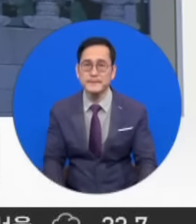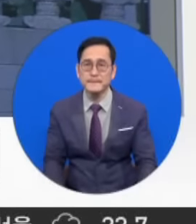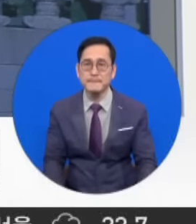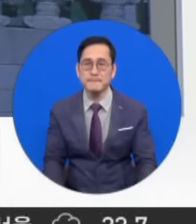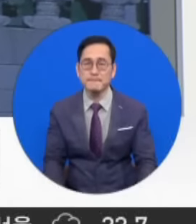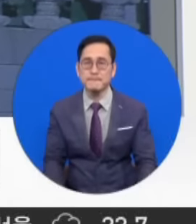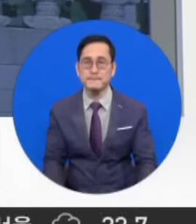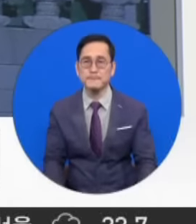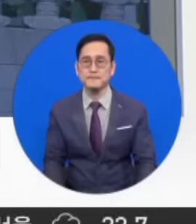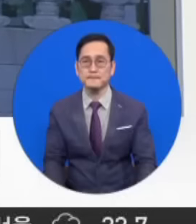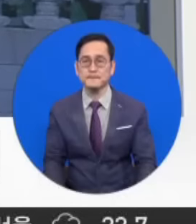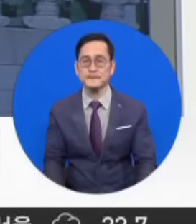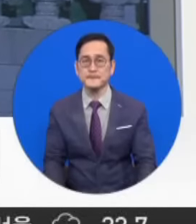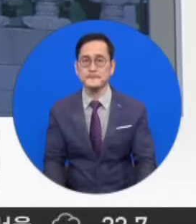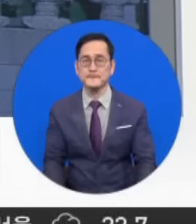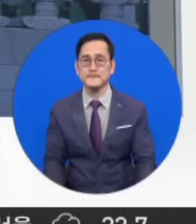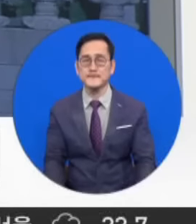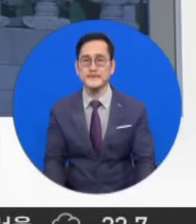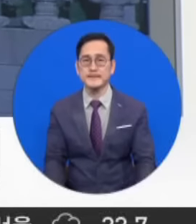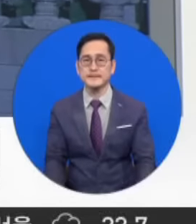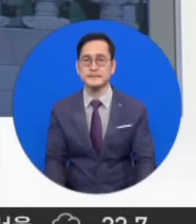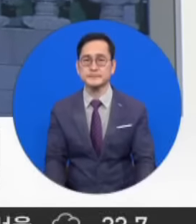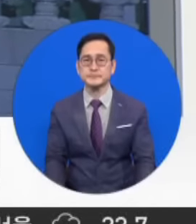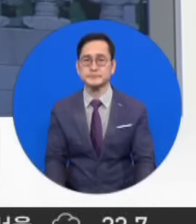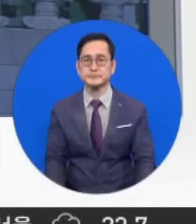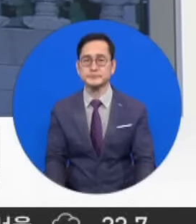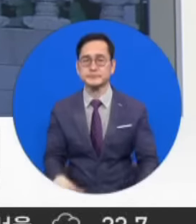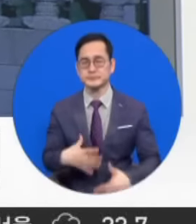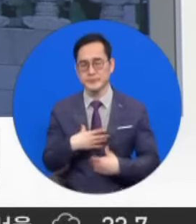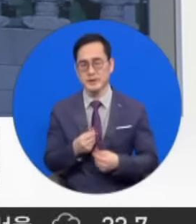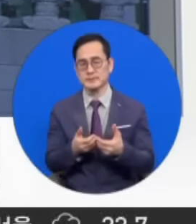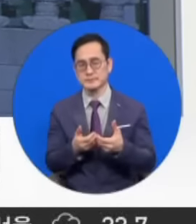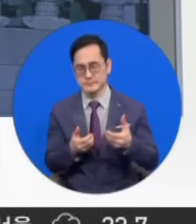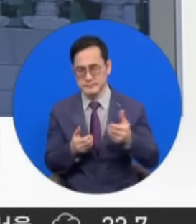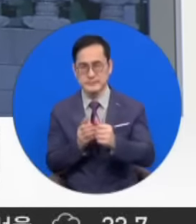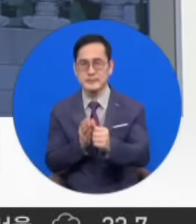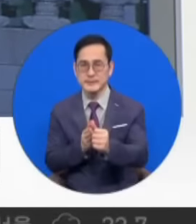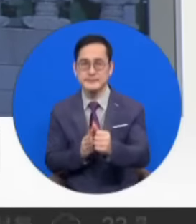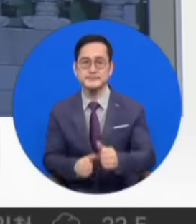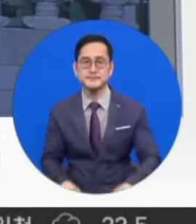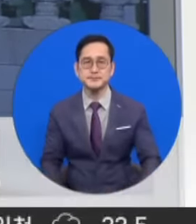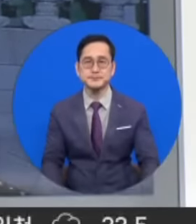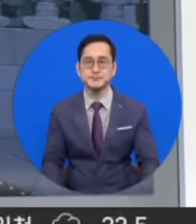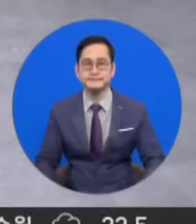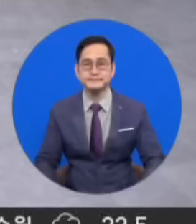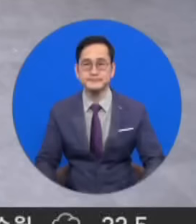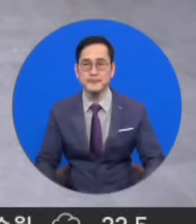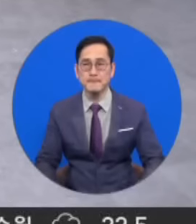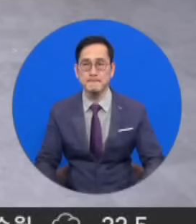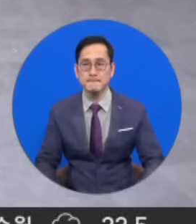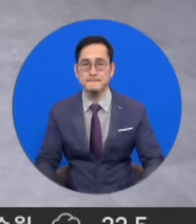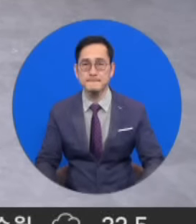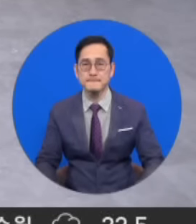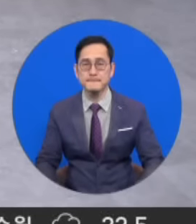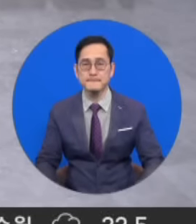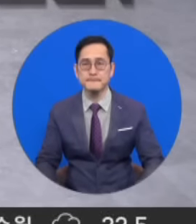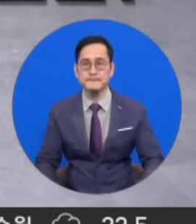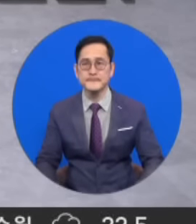사망하신 모든 분들의 명복을 기원하겠습니다. 관련된 소식 들어오면 저희가 뉴스 속보로 더 전해드리겠습니다.